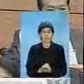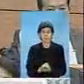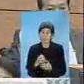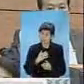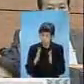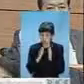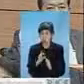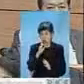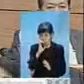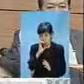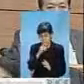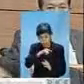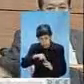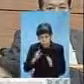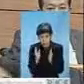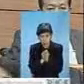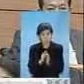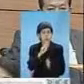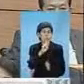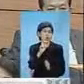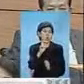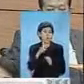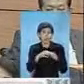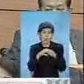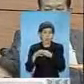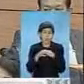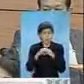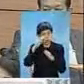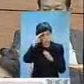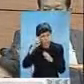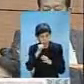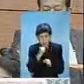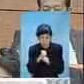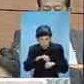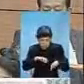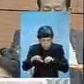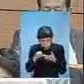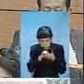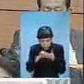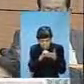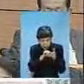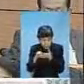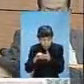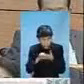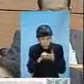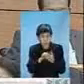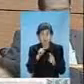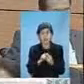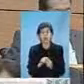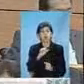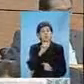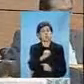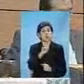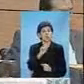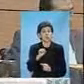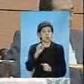ให้ร้อยคนนั้นไปอยู่ใน200ในมือของคณะรัฐประหารแล้วนำมาสู่การคัดสรรเป็นสมาชิกสภาร่างรัฐ